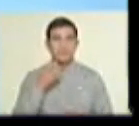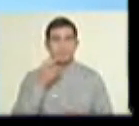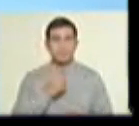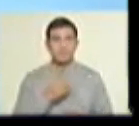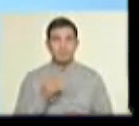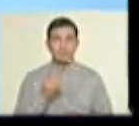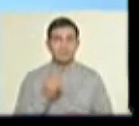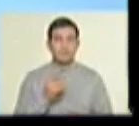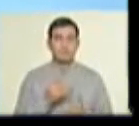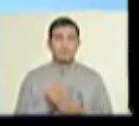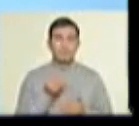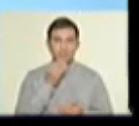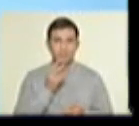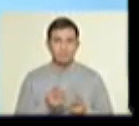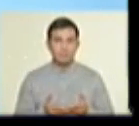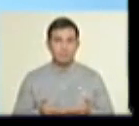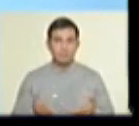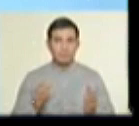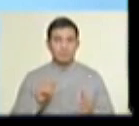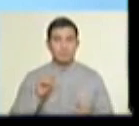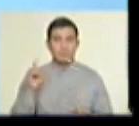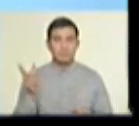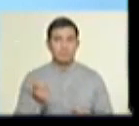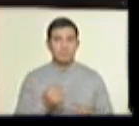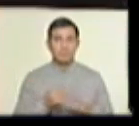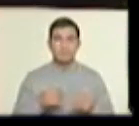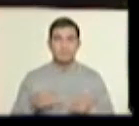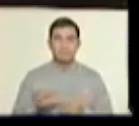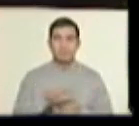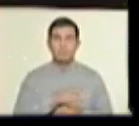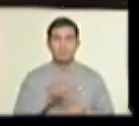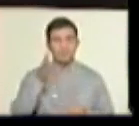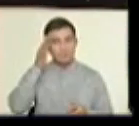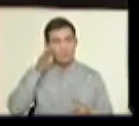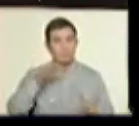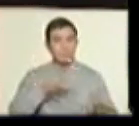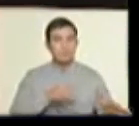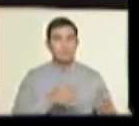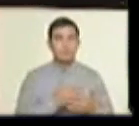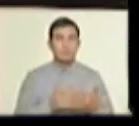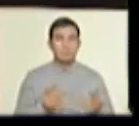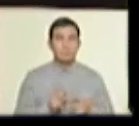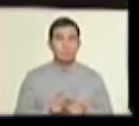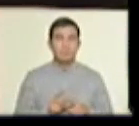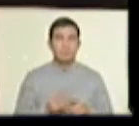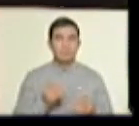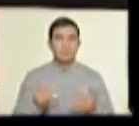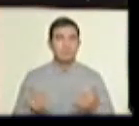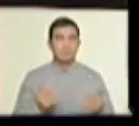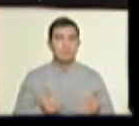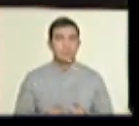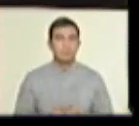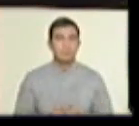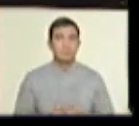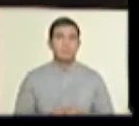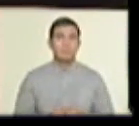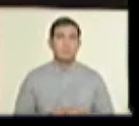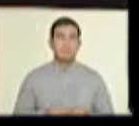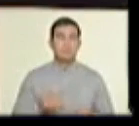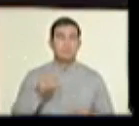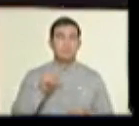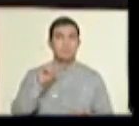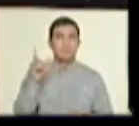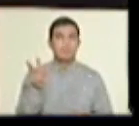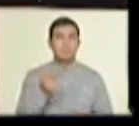bola, qozon, oy, yer, daryo kabi so'zlar. Masalan, oy,